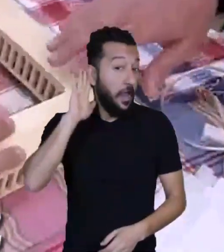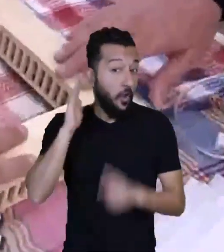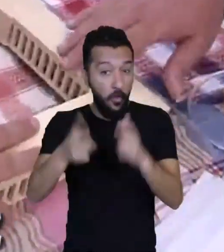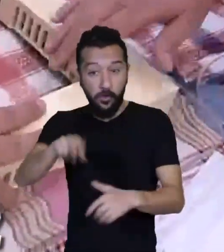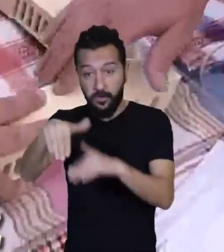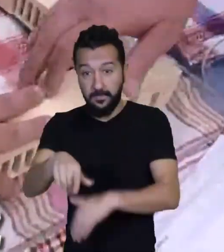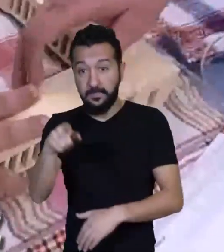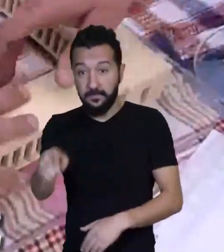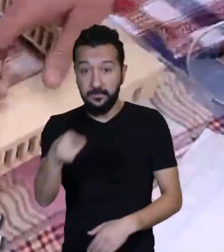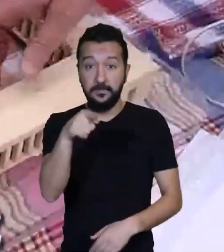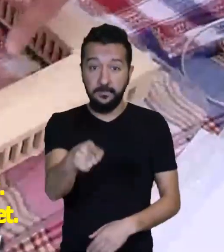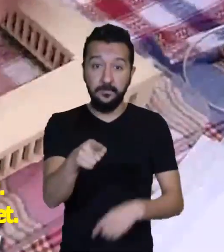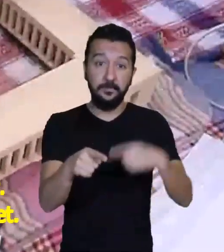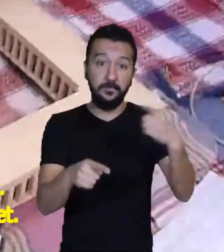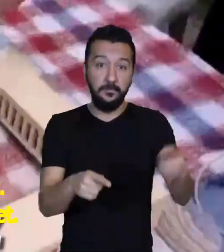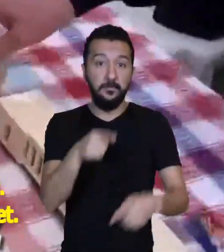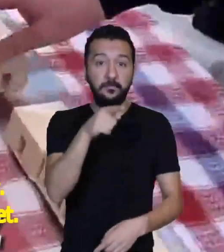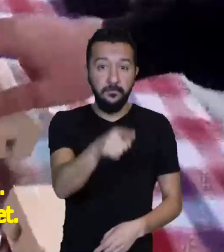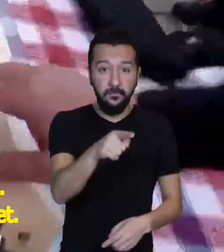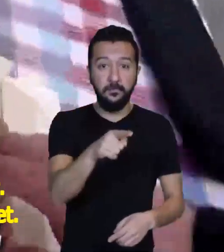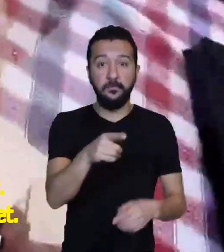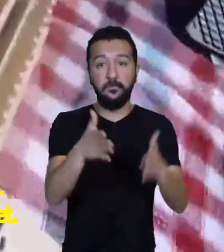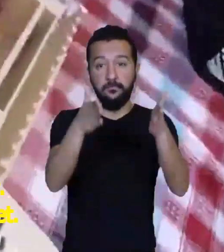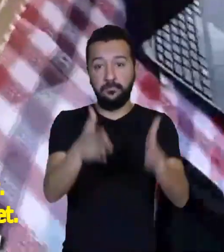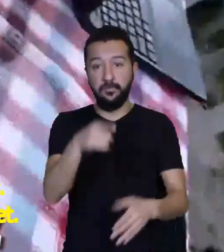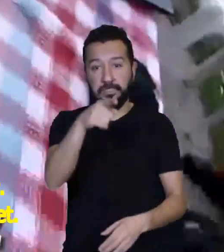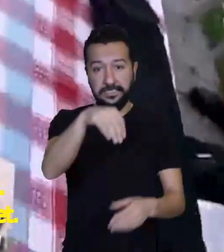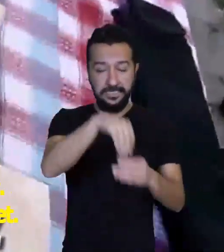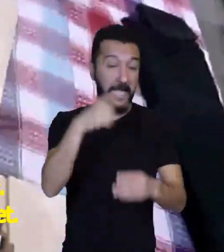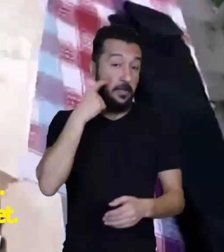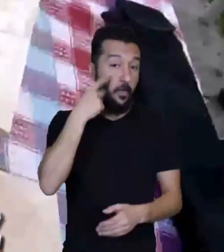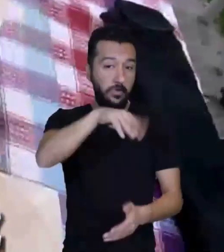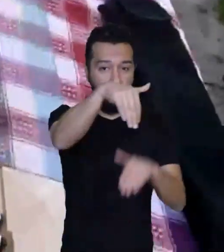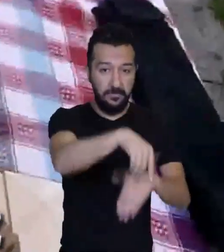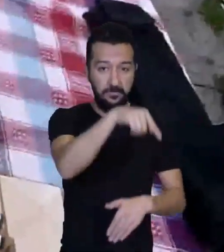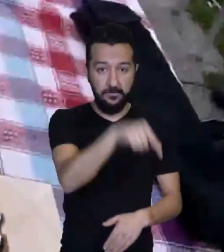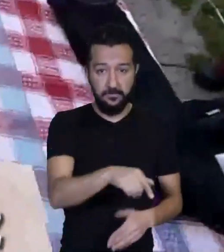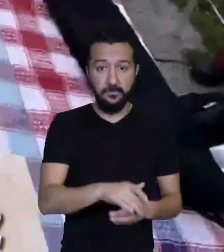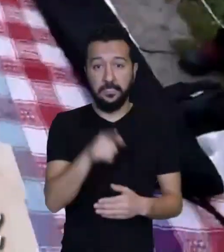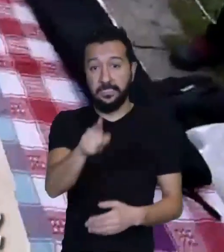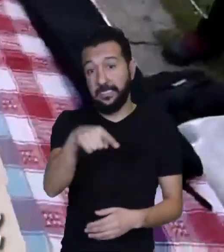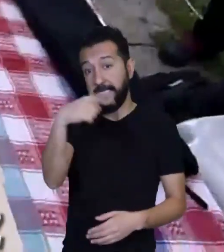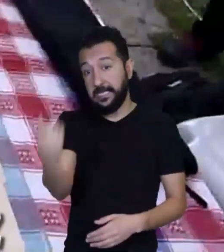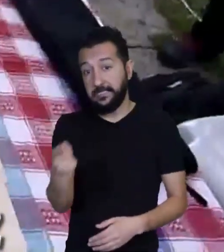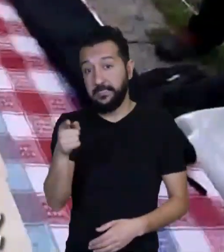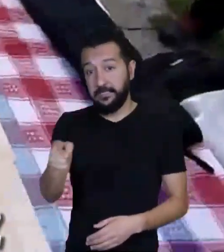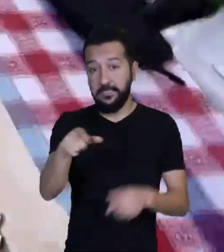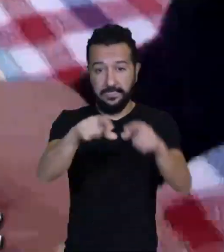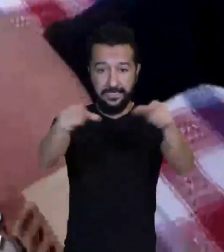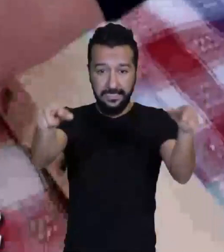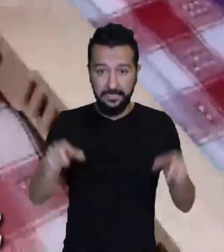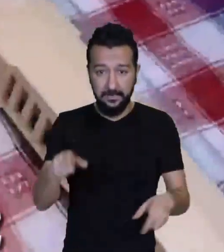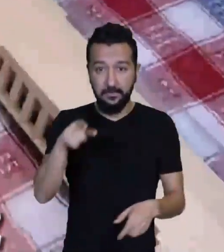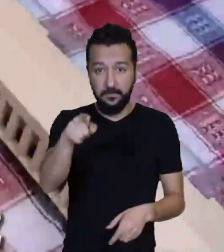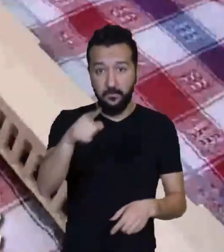Bu da şu, evet, bu tarafta. O Mozzarella'nın olduğu yer. Mozzarella'nın olduğu yer, evet. Onun karşısına doğru bu kenarlar, şu